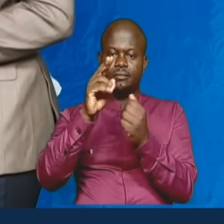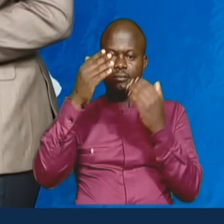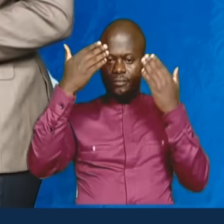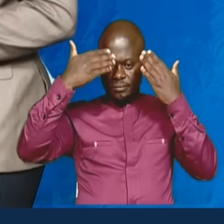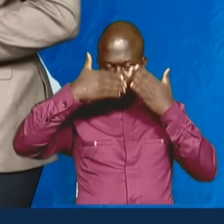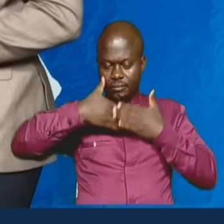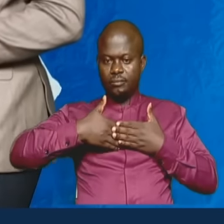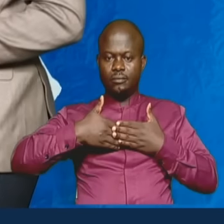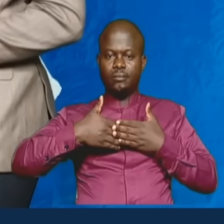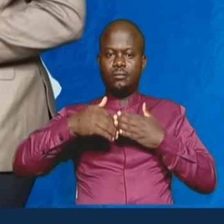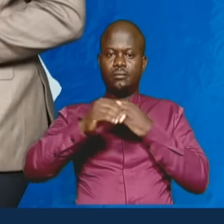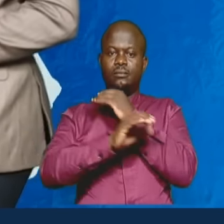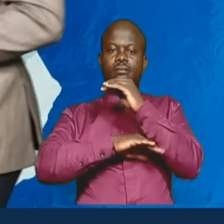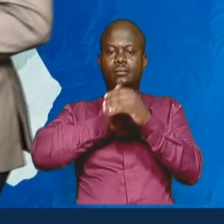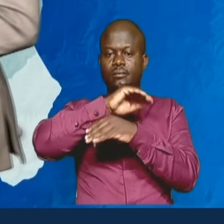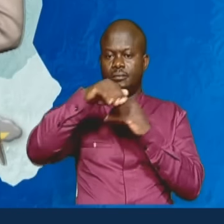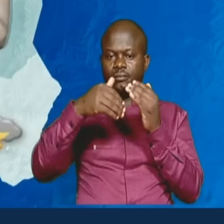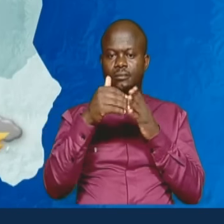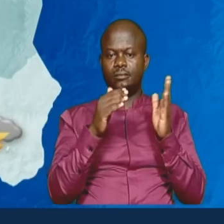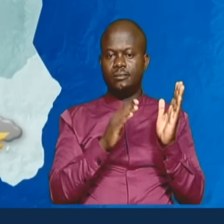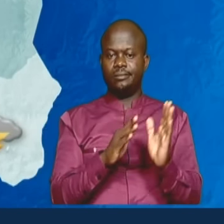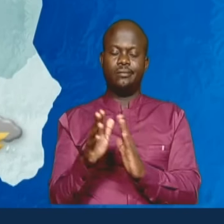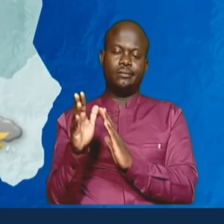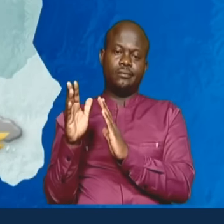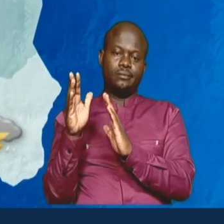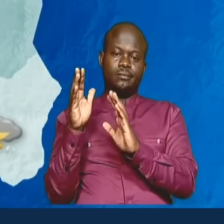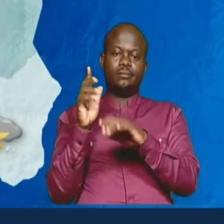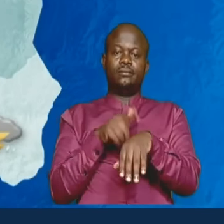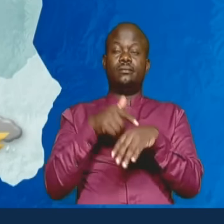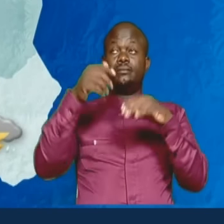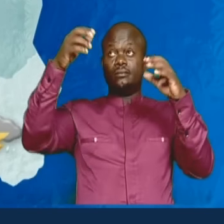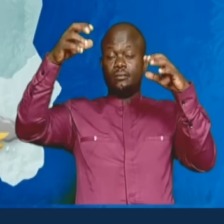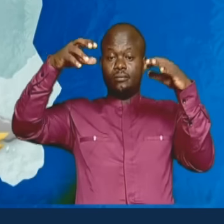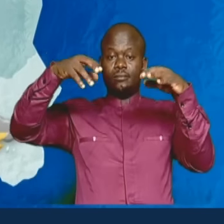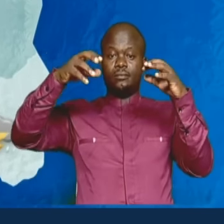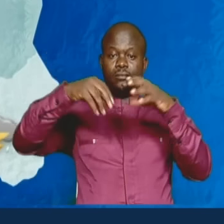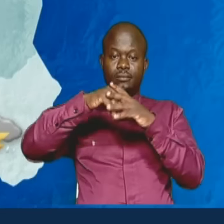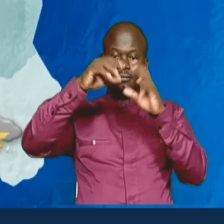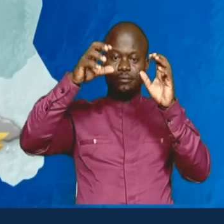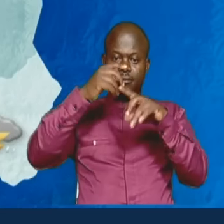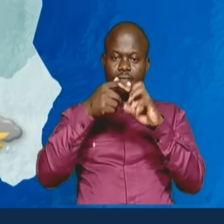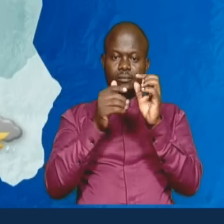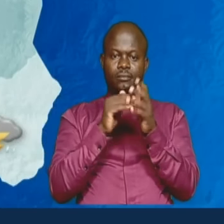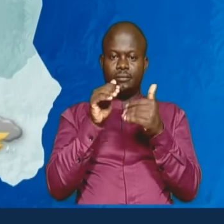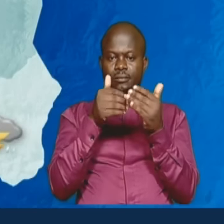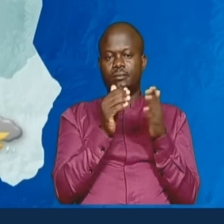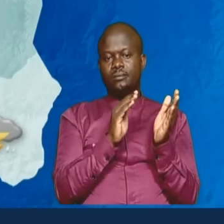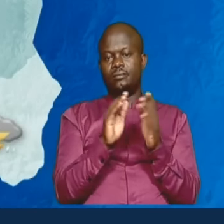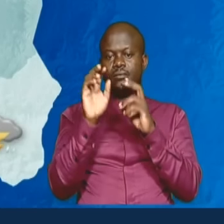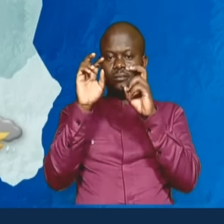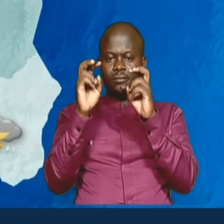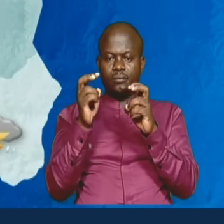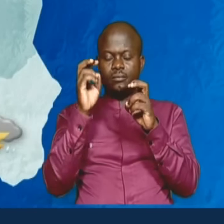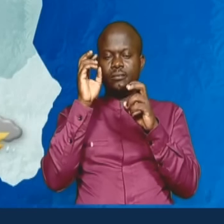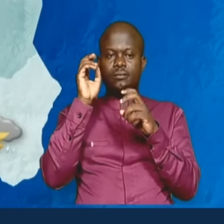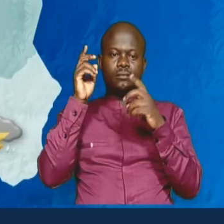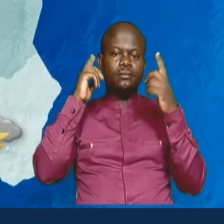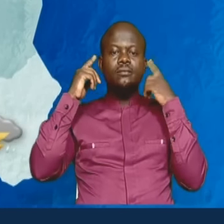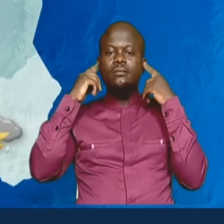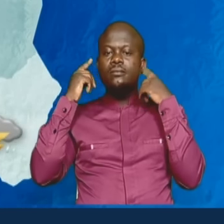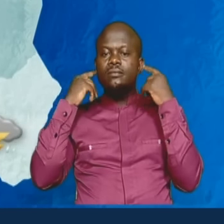z'umugoroba, mu gihugu hose hateganyijwe ibihe by'imvura. Iyi mvura kandi bikaba biteganyijwe yuko